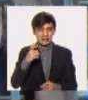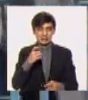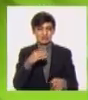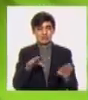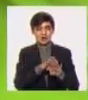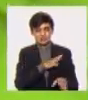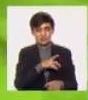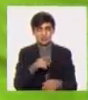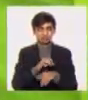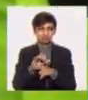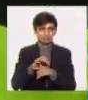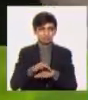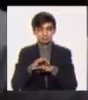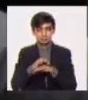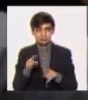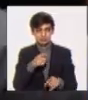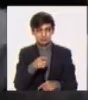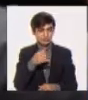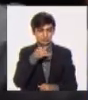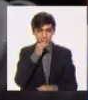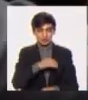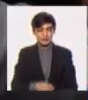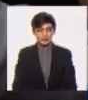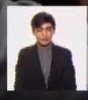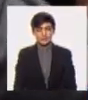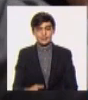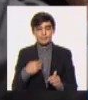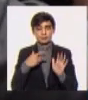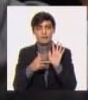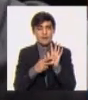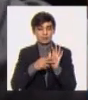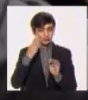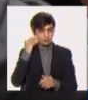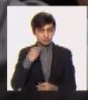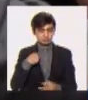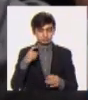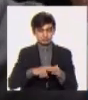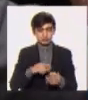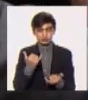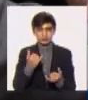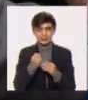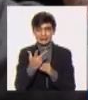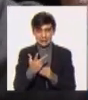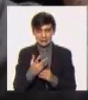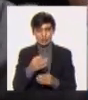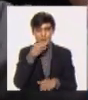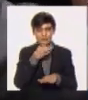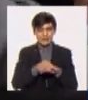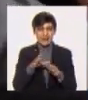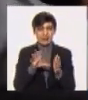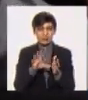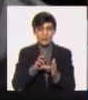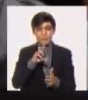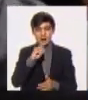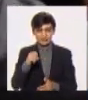по покупателям она не может. Мы регистрировались 8 числа. Сегодня уже 13-е. Ответа с электронной